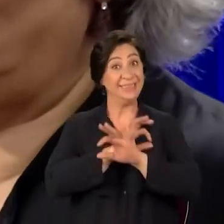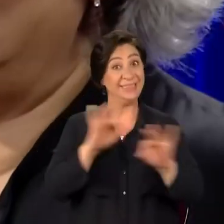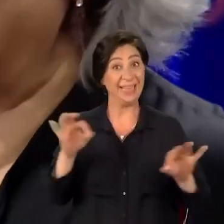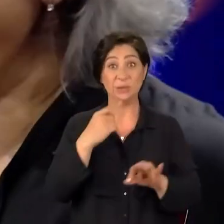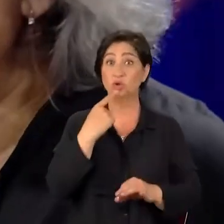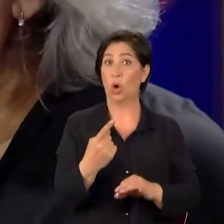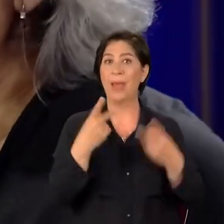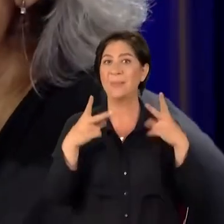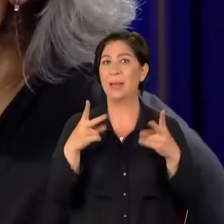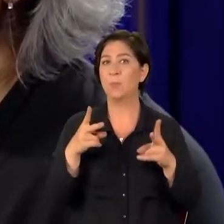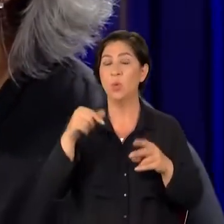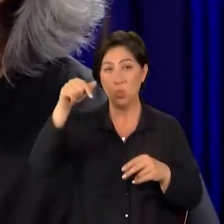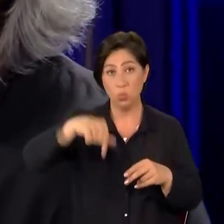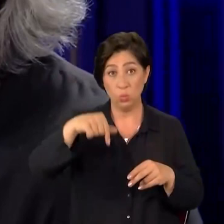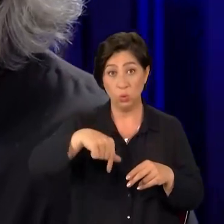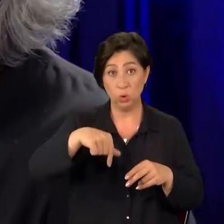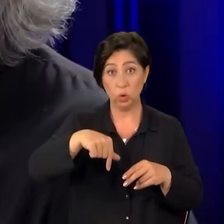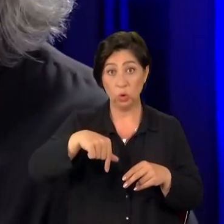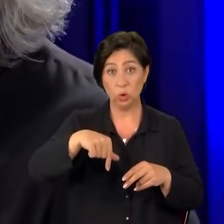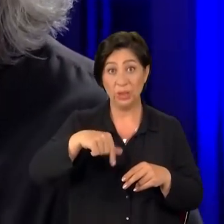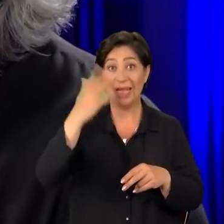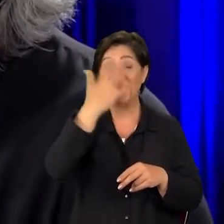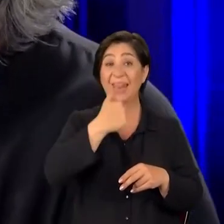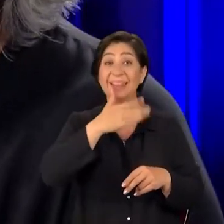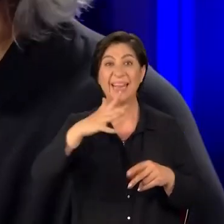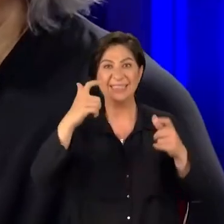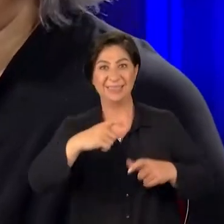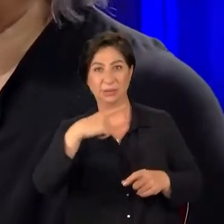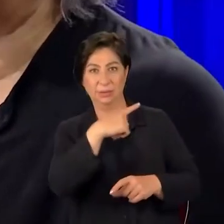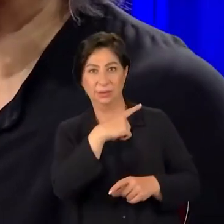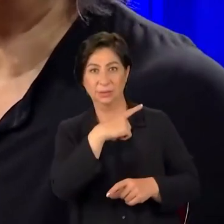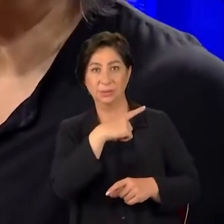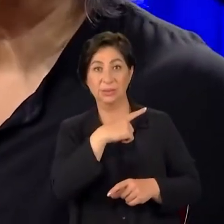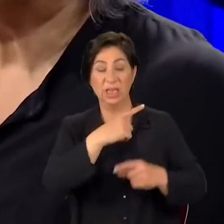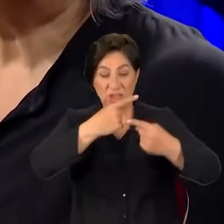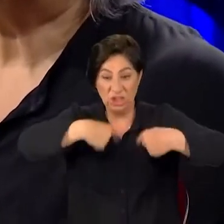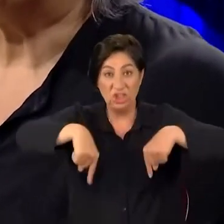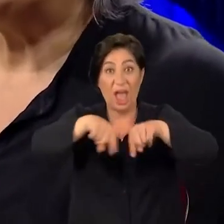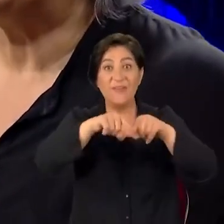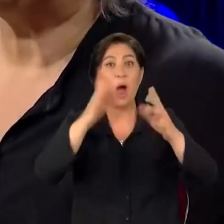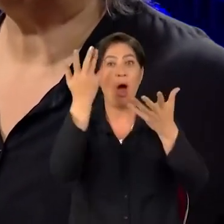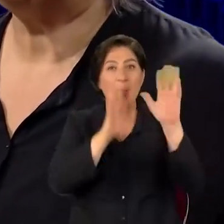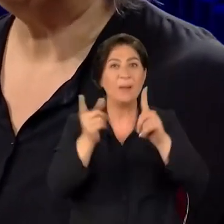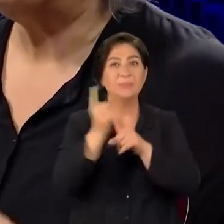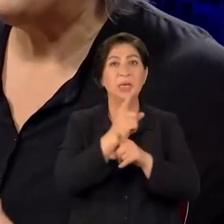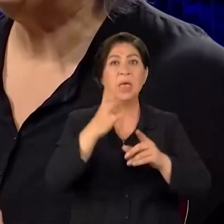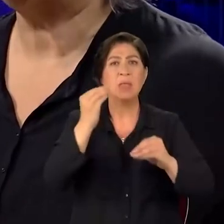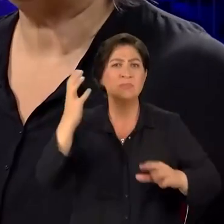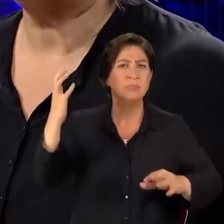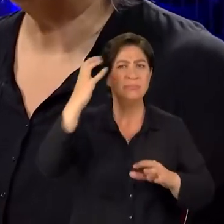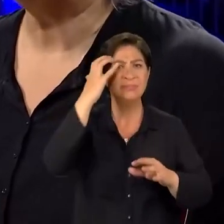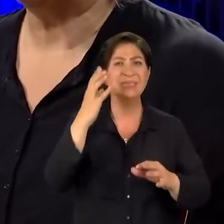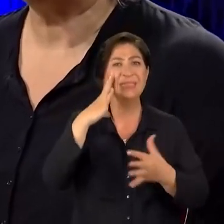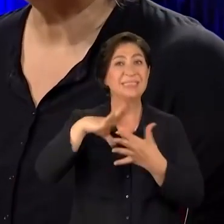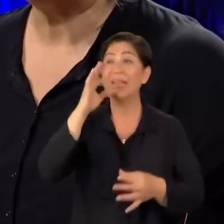onu çok net şöyle tanımlayabilirim. Bugün Karadeniz'de özellikle çevre hareketinin bel